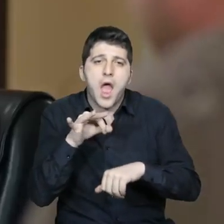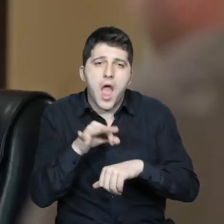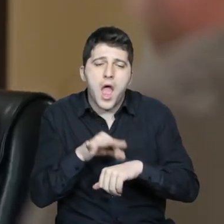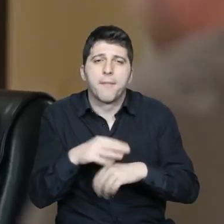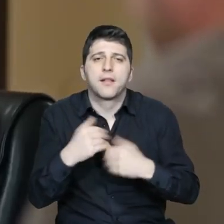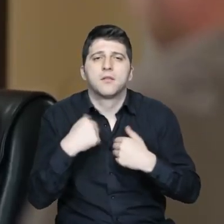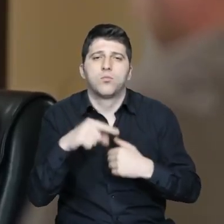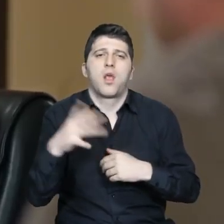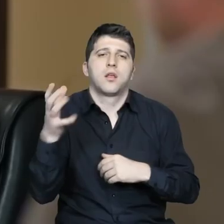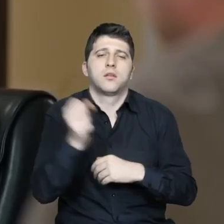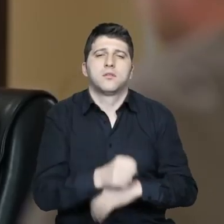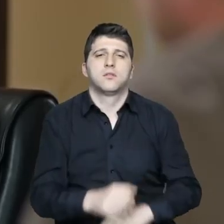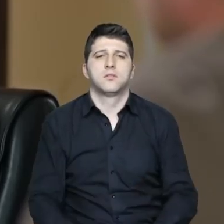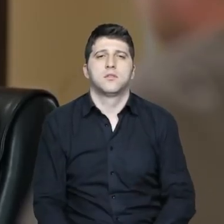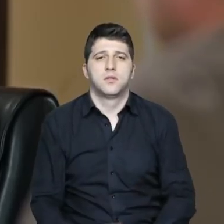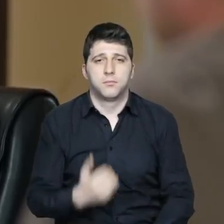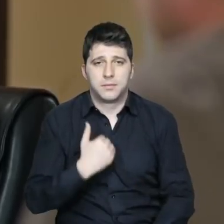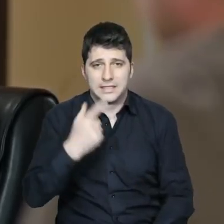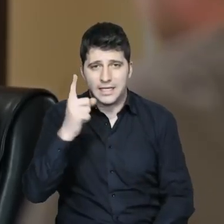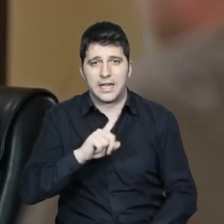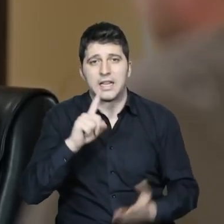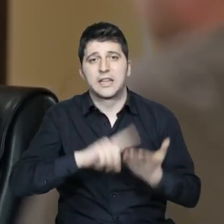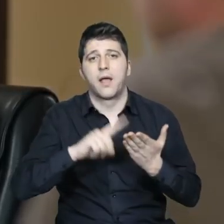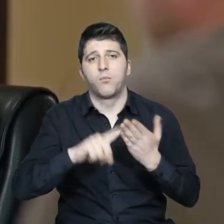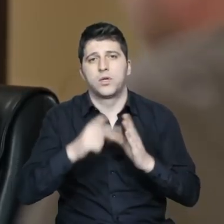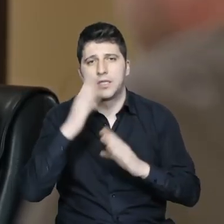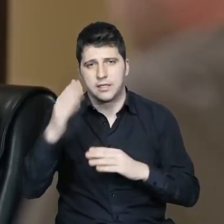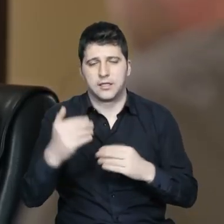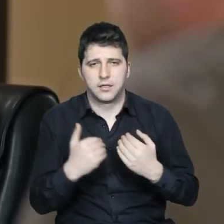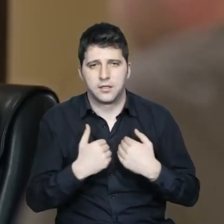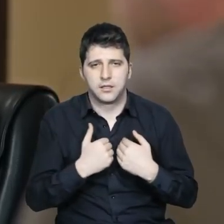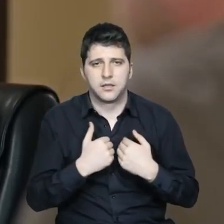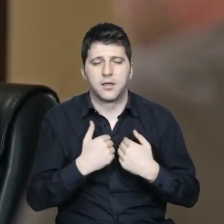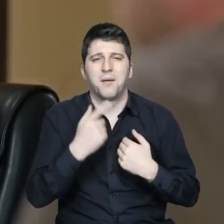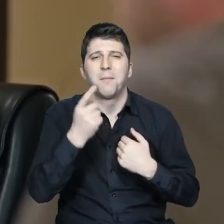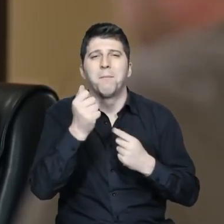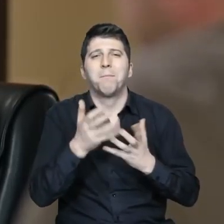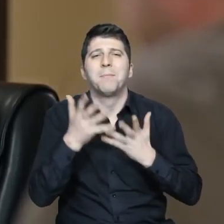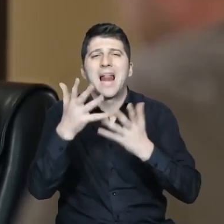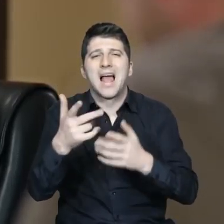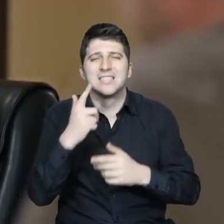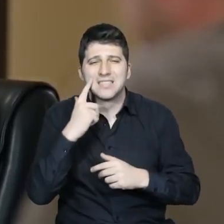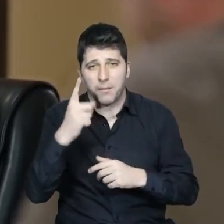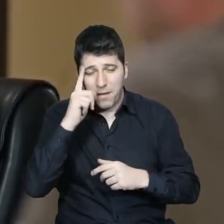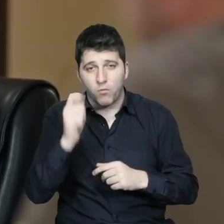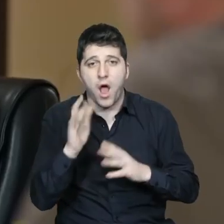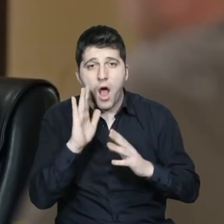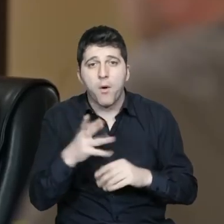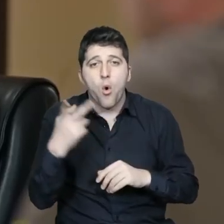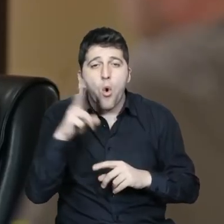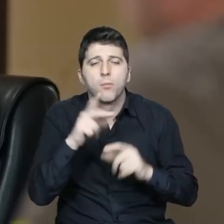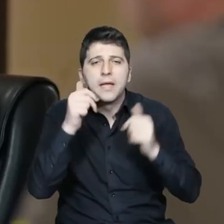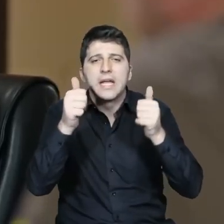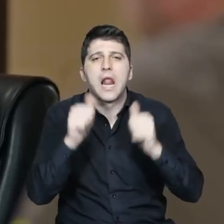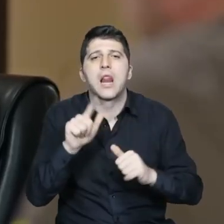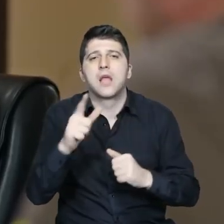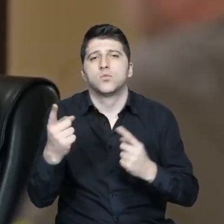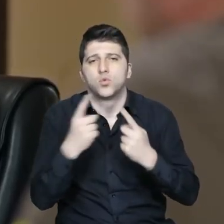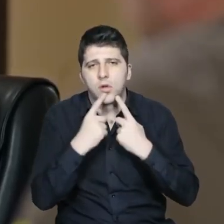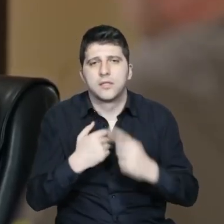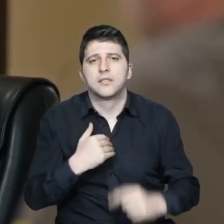gibi buraya intikal ettim. Biz önce tapuya gittik. Miras işlemleri için başvuruda bulunduk ama ölüm ilamı gerektiğini